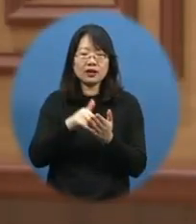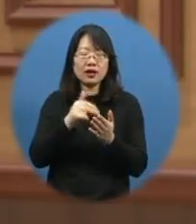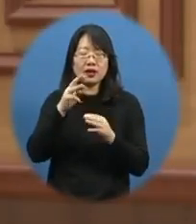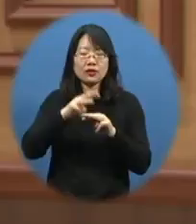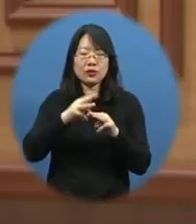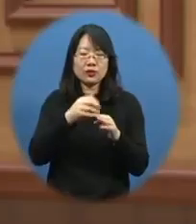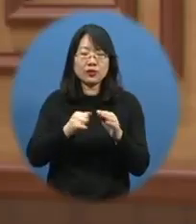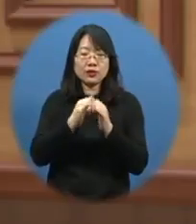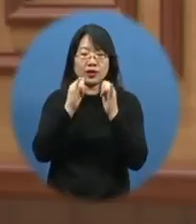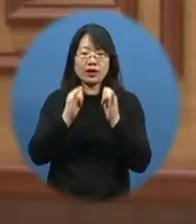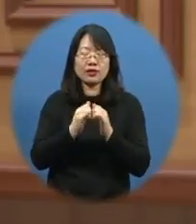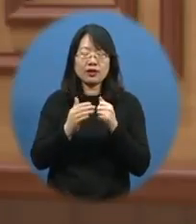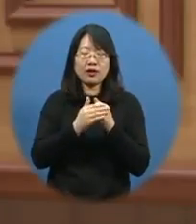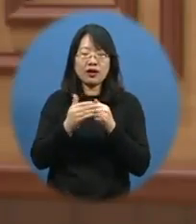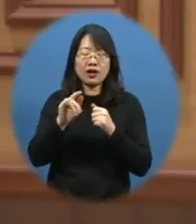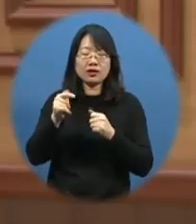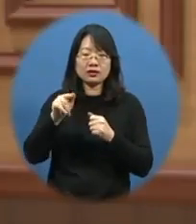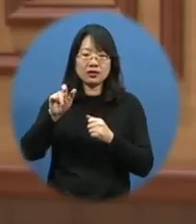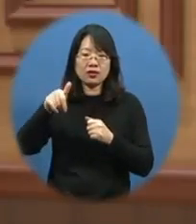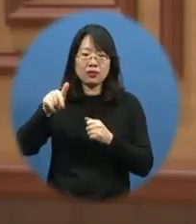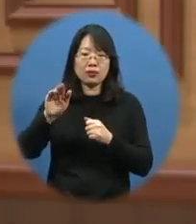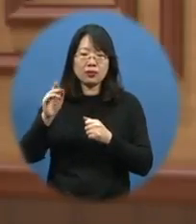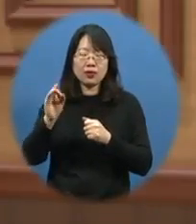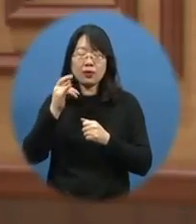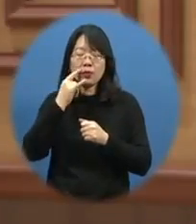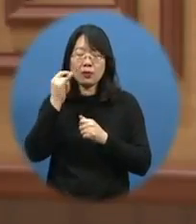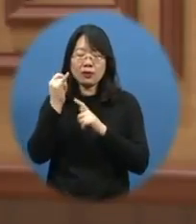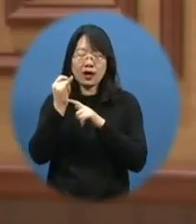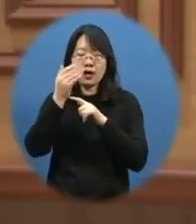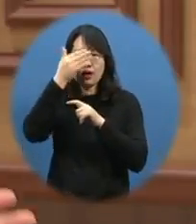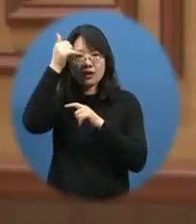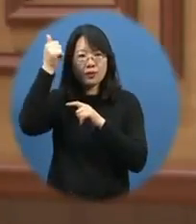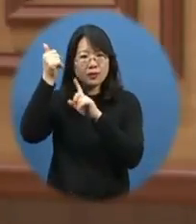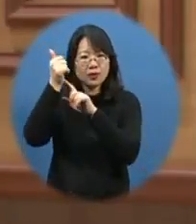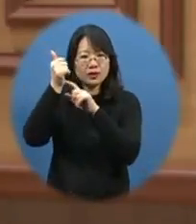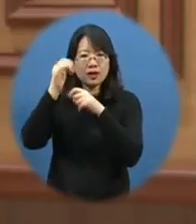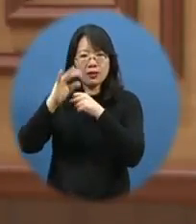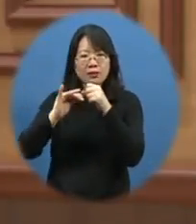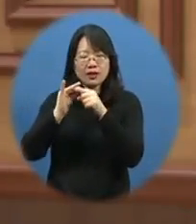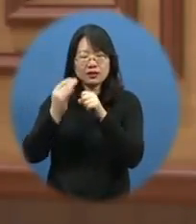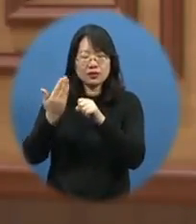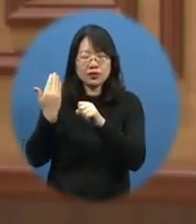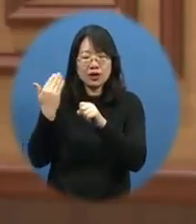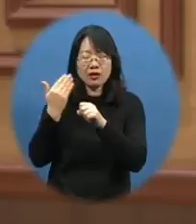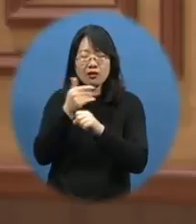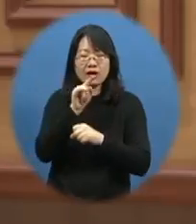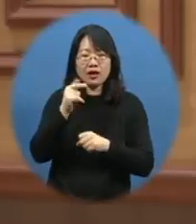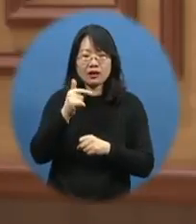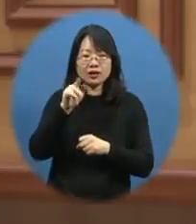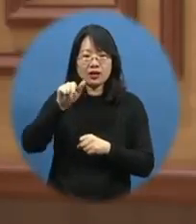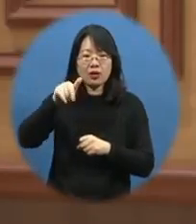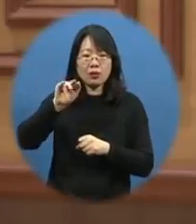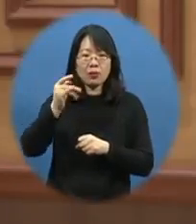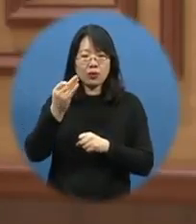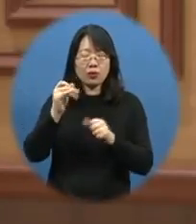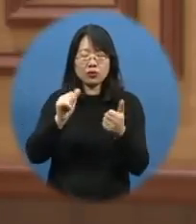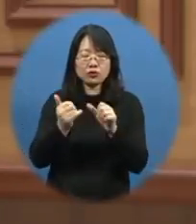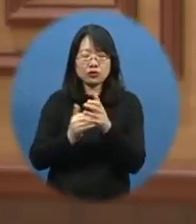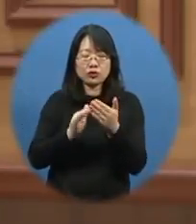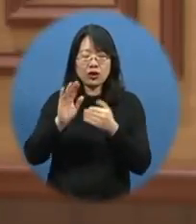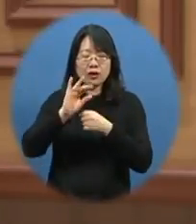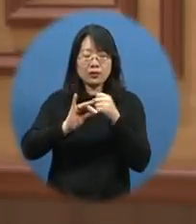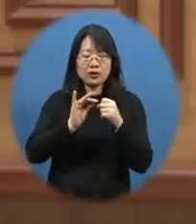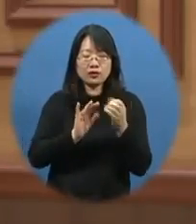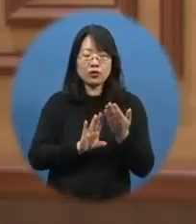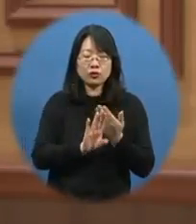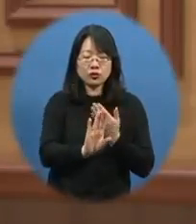농경사회이기 때문에 한석봉의 엄마의 할아버지 할아버지 이게 100년 전이나 한석봉이가 죽은 다음에 100년